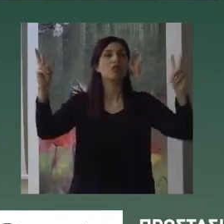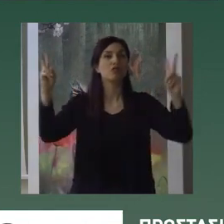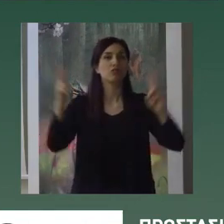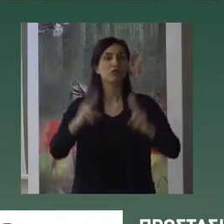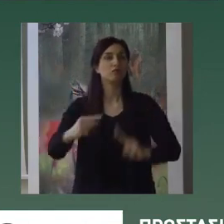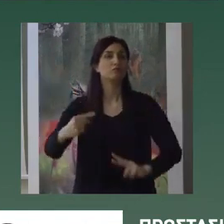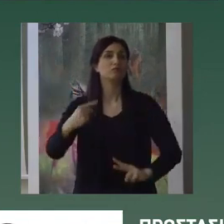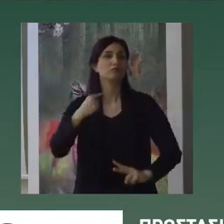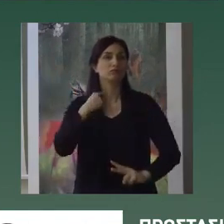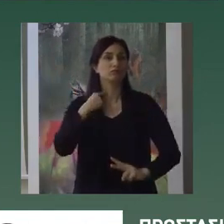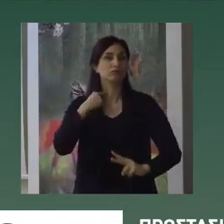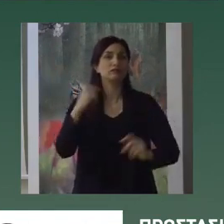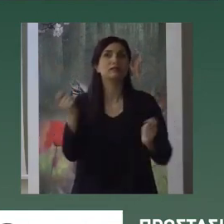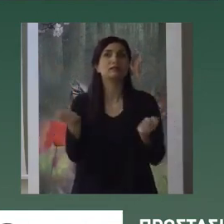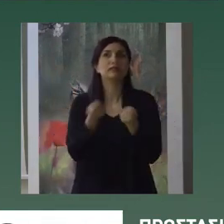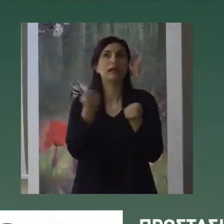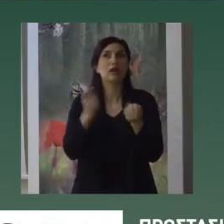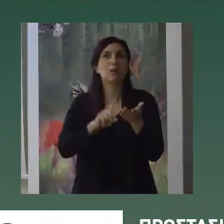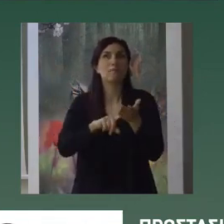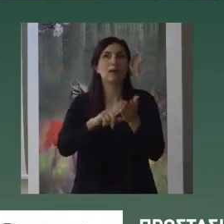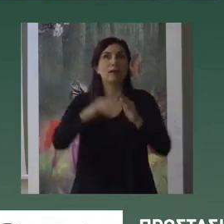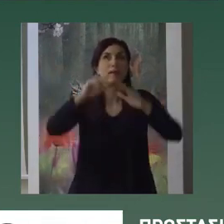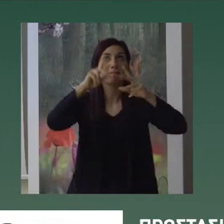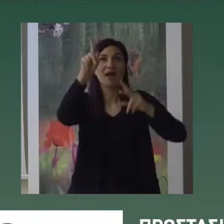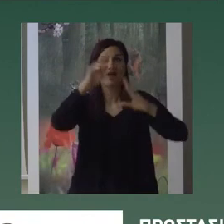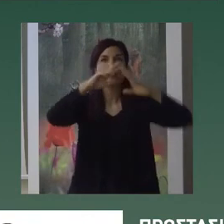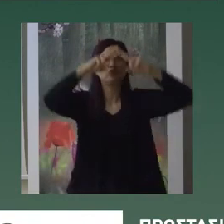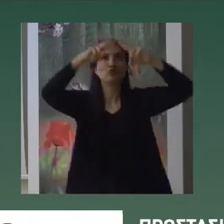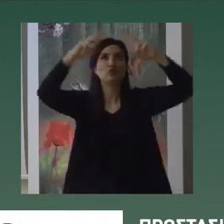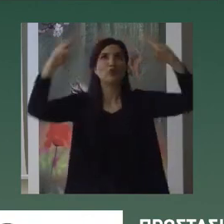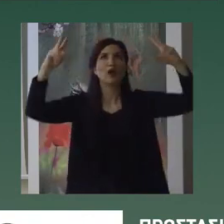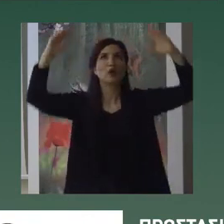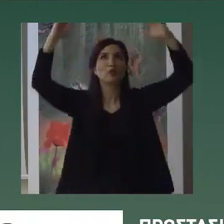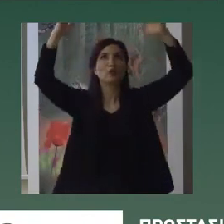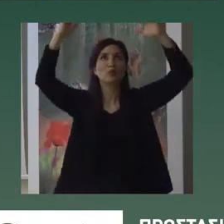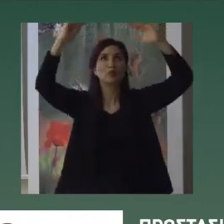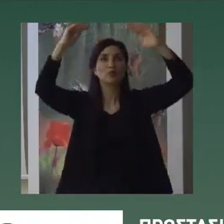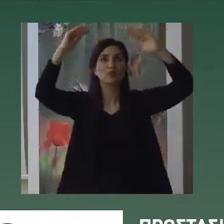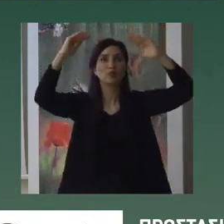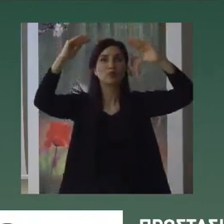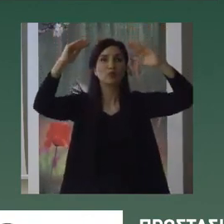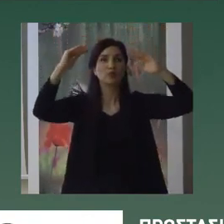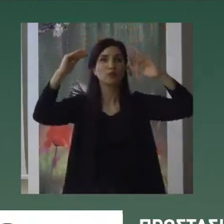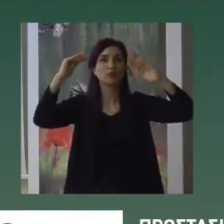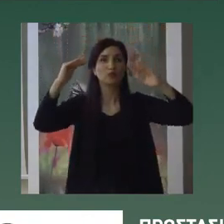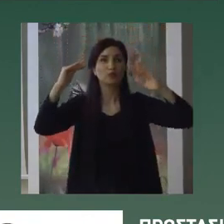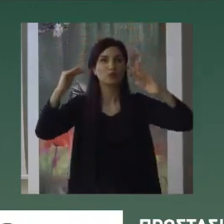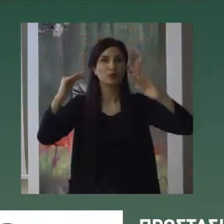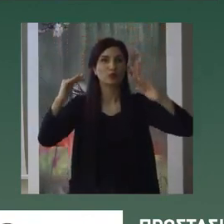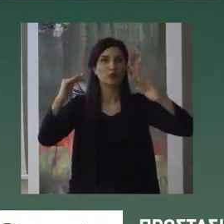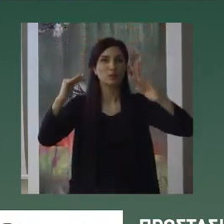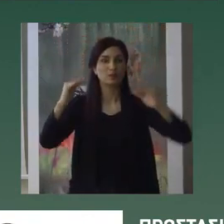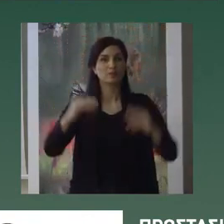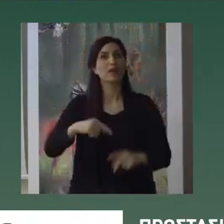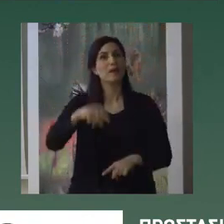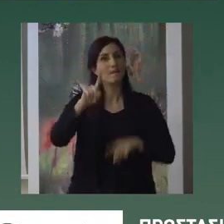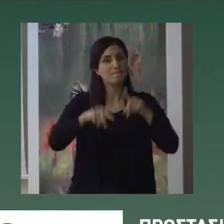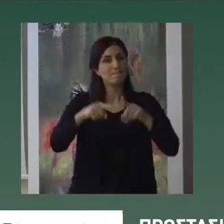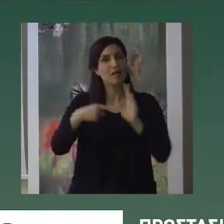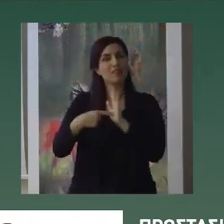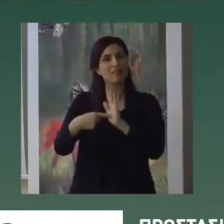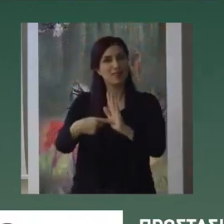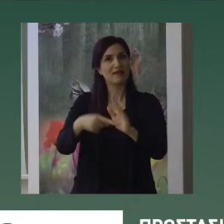από την ατμόσφαιρα. Δηλαδή να την απομακρύνεις από την ατμόσφαιρα. Κάποιοι τρόποι τους βλέπετε εκεί είναι η βιώσιμη κινητικότητα, να μην χρησιμοποιείς